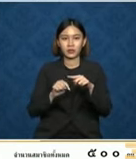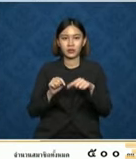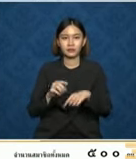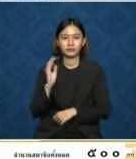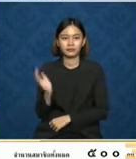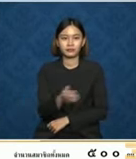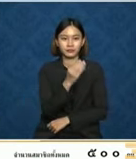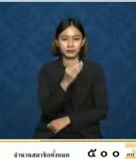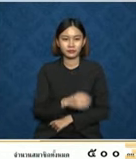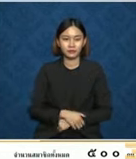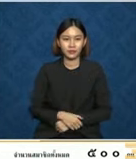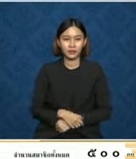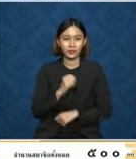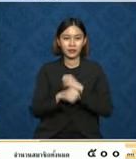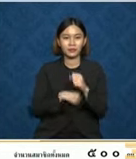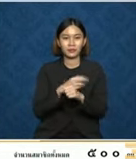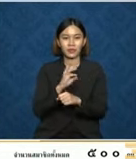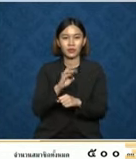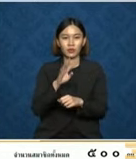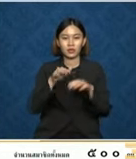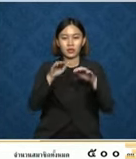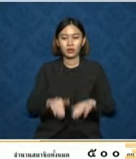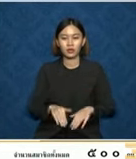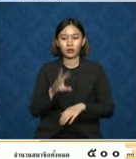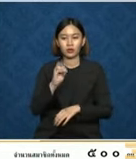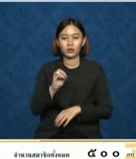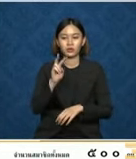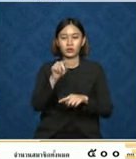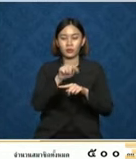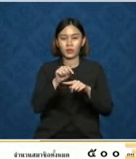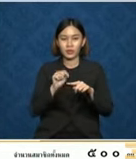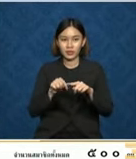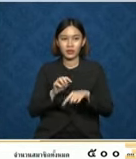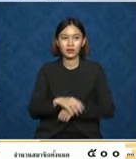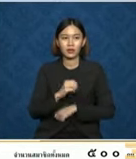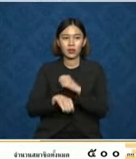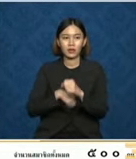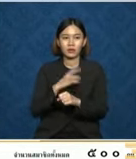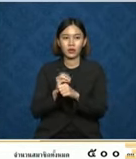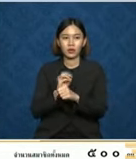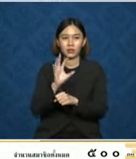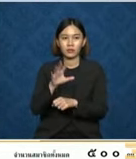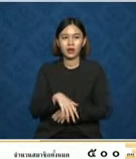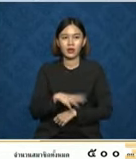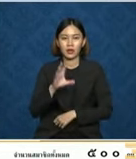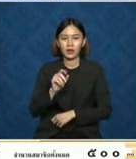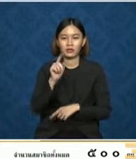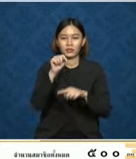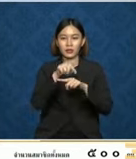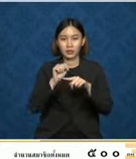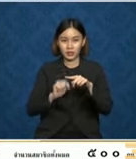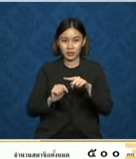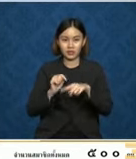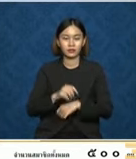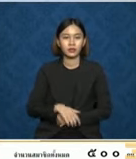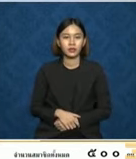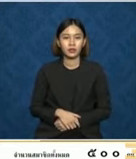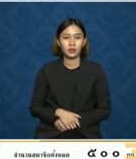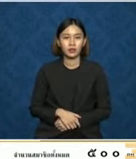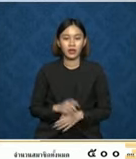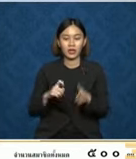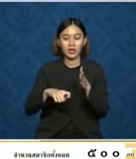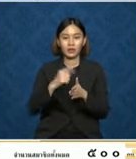ขอสไลด์ต่อไปครับปี64นะครับลดลงมาเป็นร้อยละ62แล้วก็ปี65นะครับเป็นร้อยละ51นะครับโดยปั